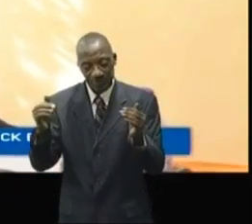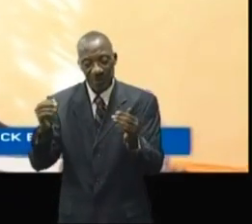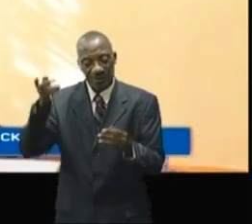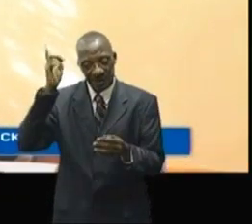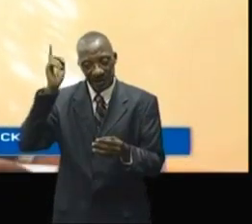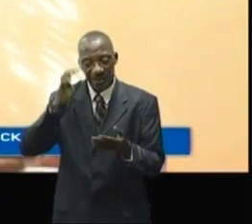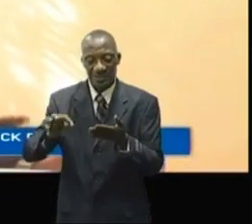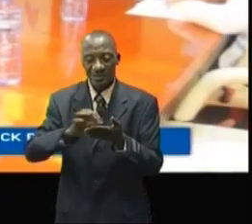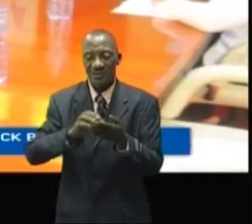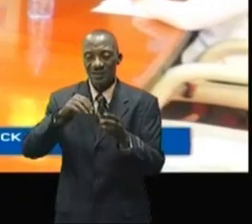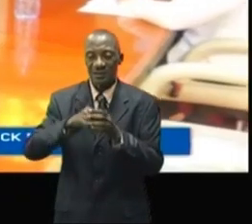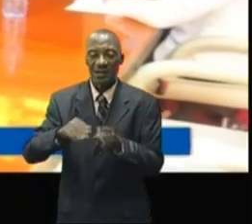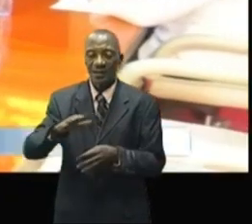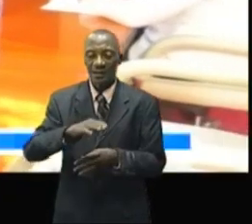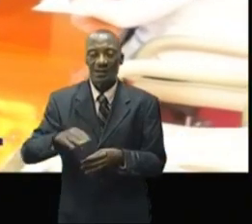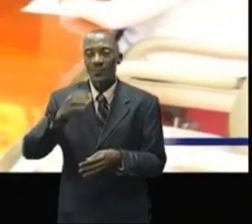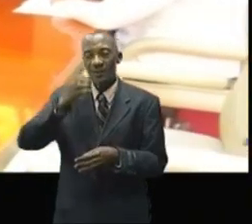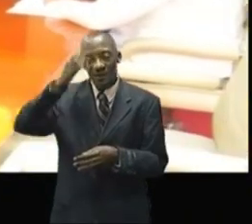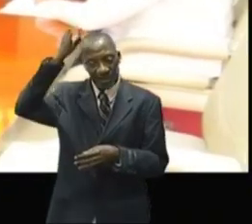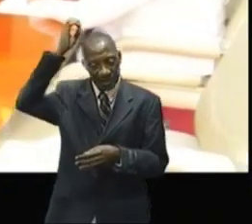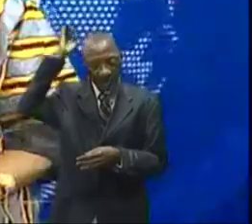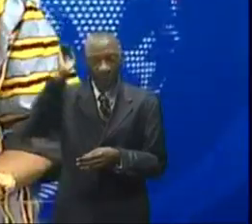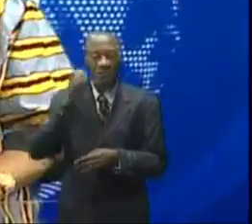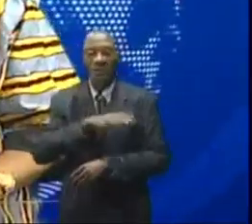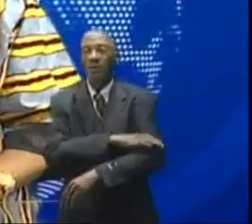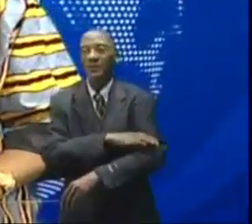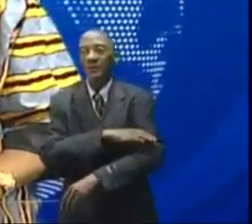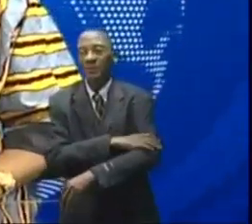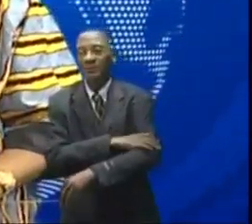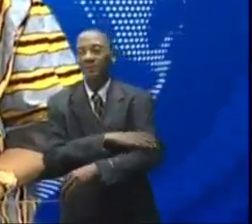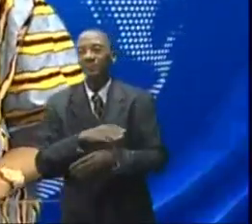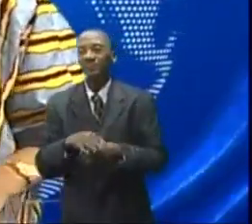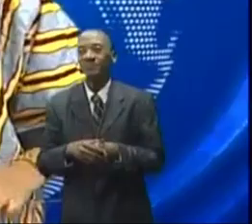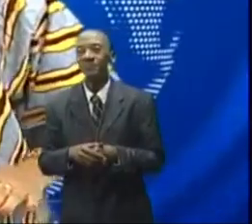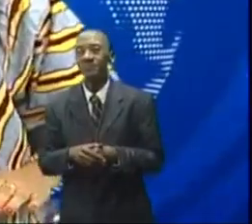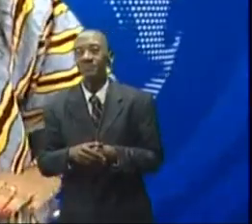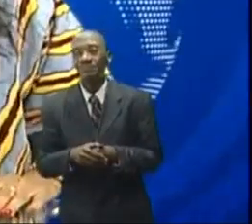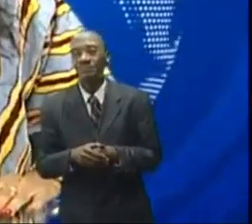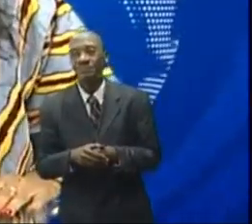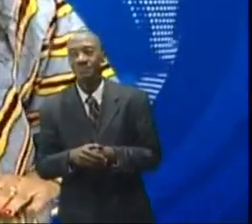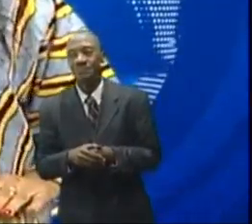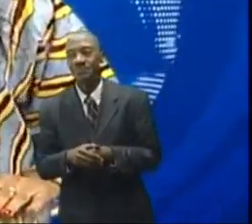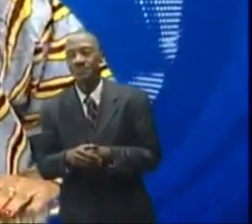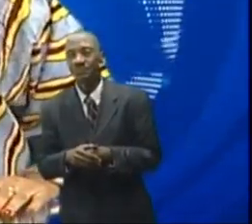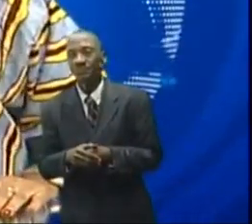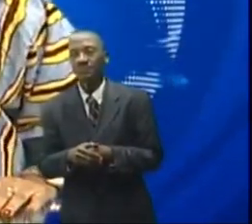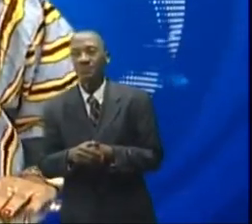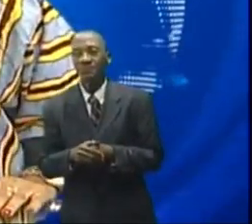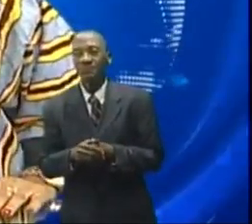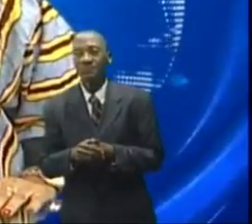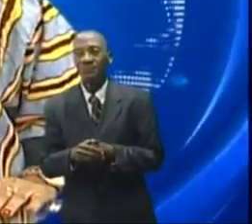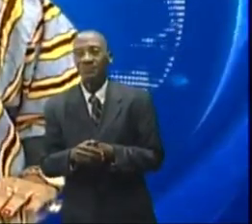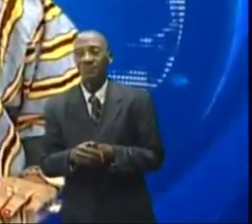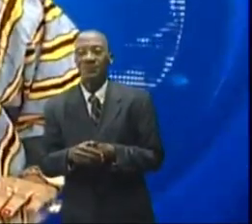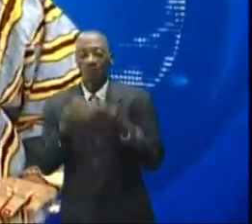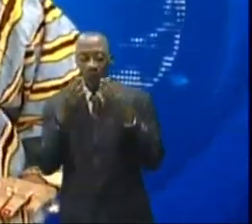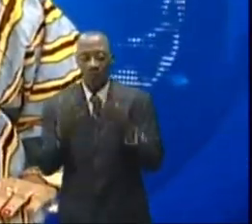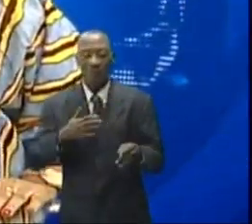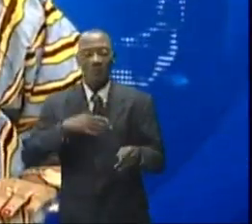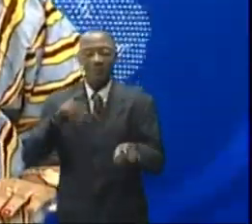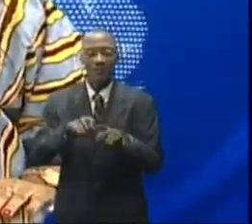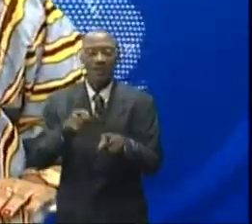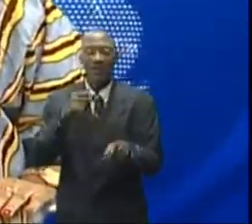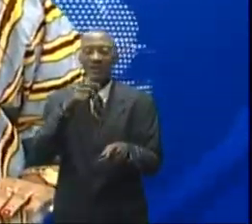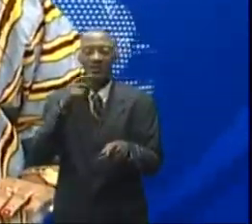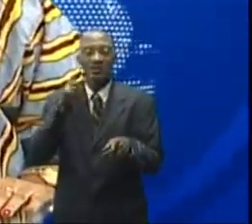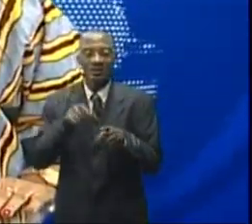la sécurité en RDC. Un reportage signé José Baitoambo. Ce journal est terminé. Merci pour